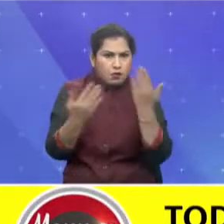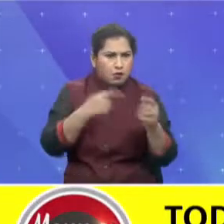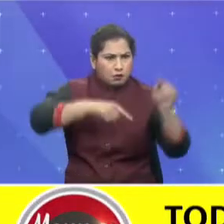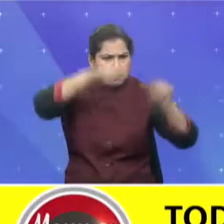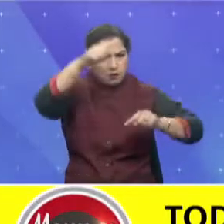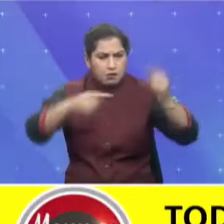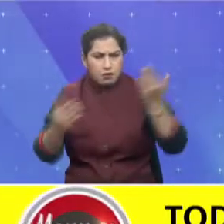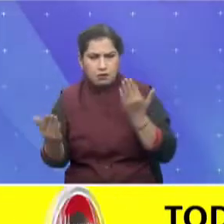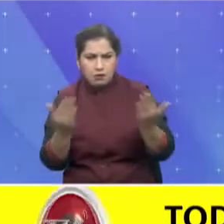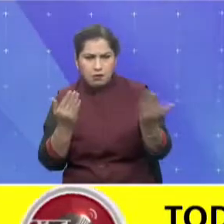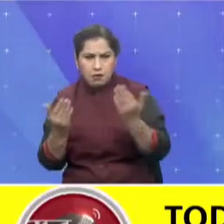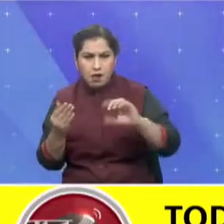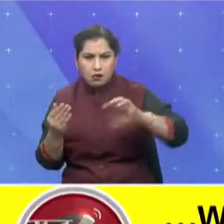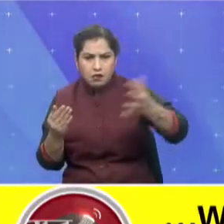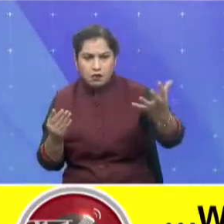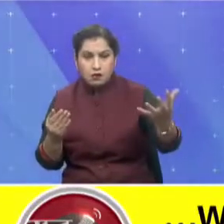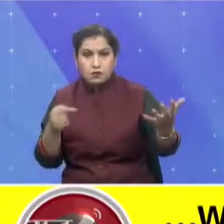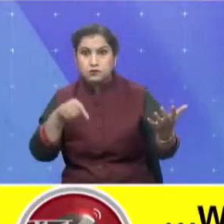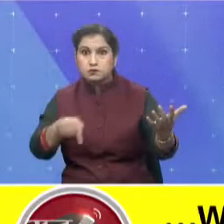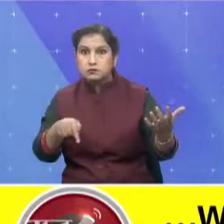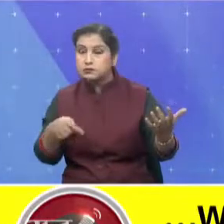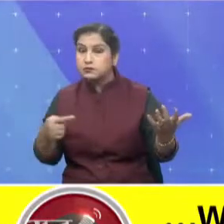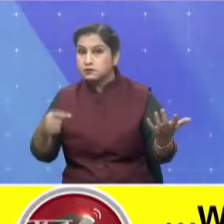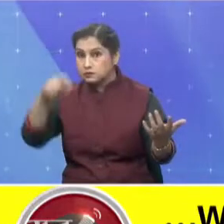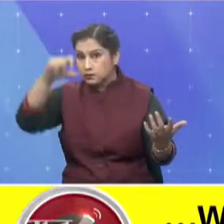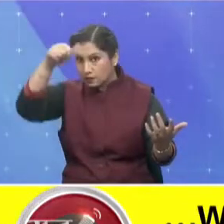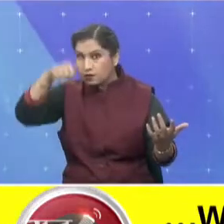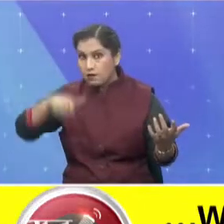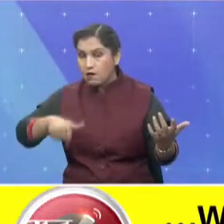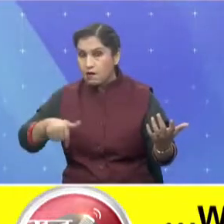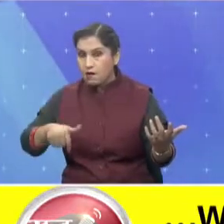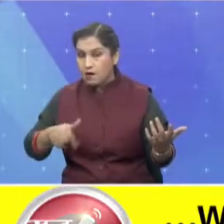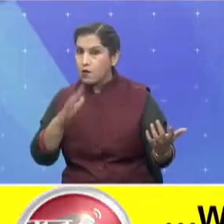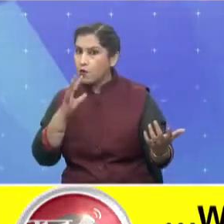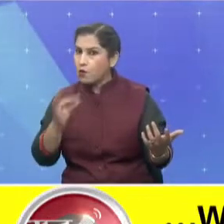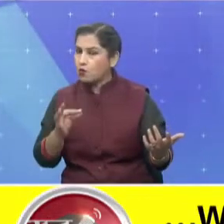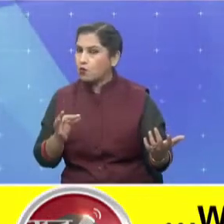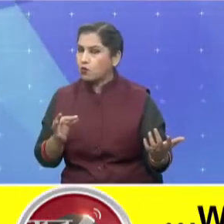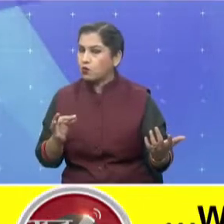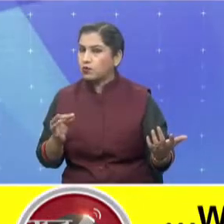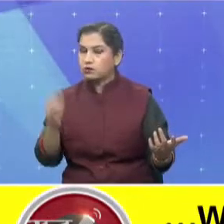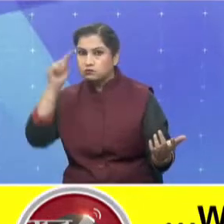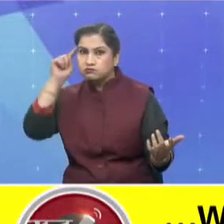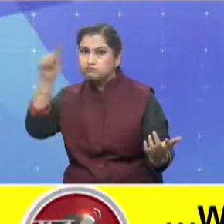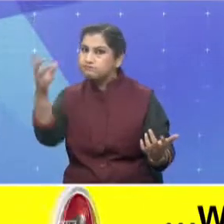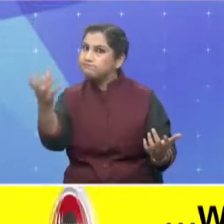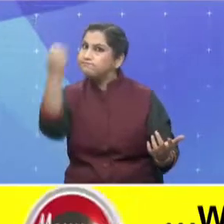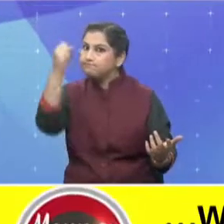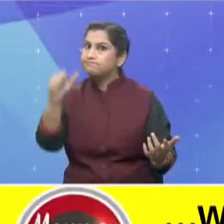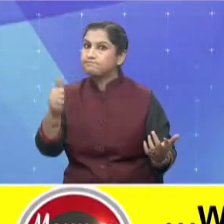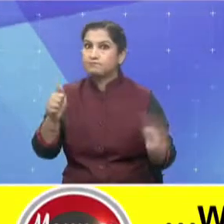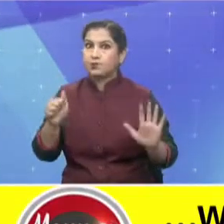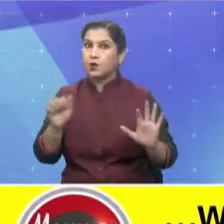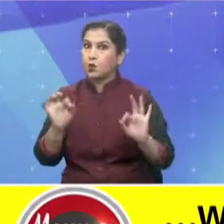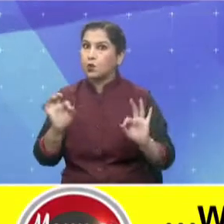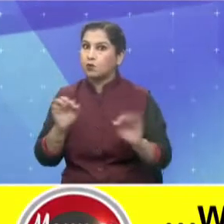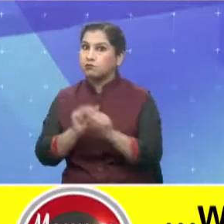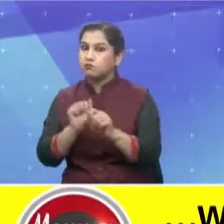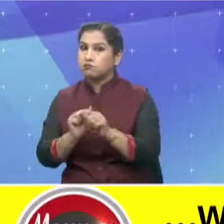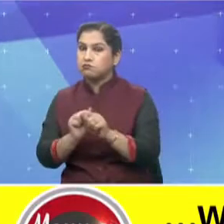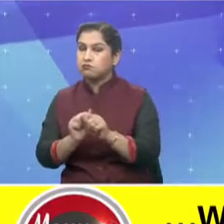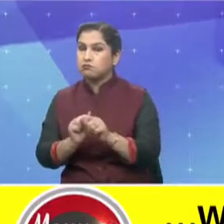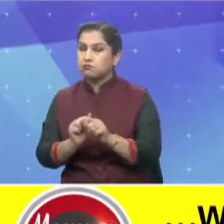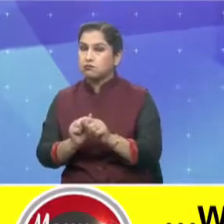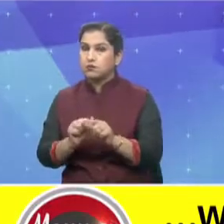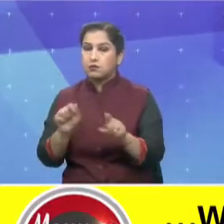भारत से करें तो लगता है कि देश ने कितना अभूतपूर्व काम किया है, कितना बड़ा